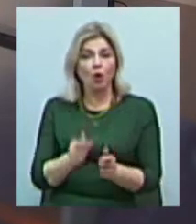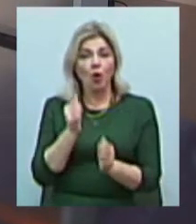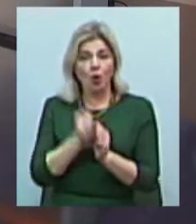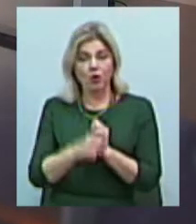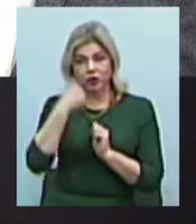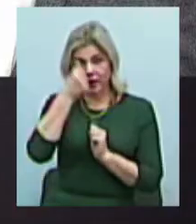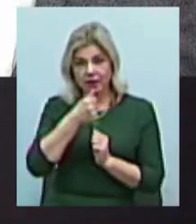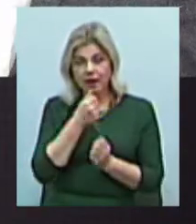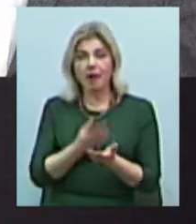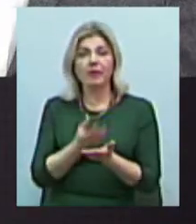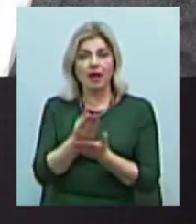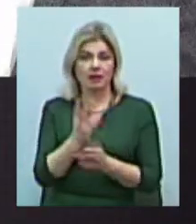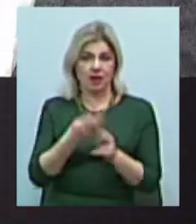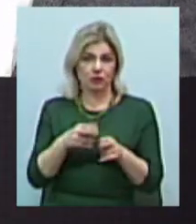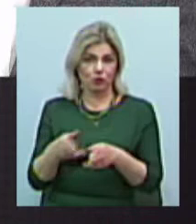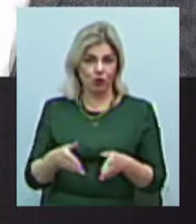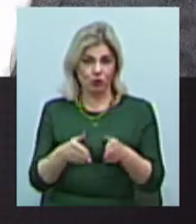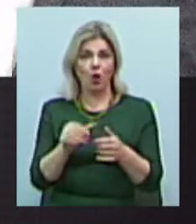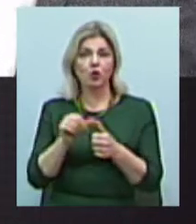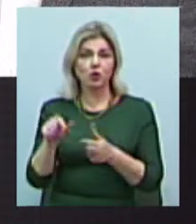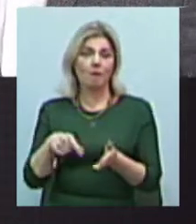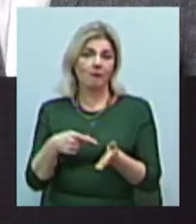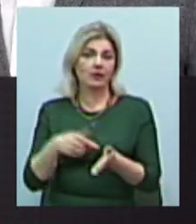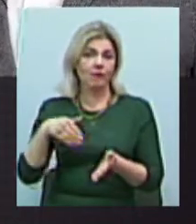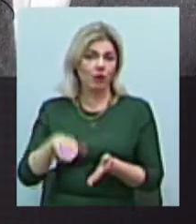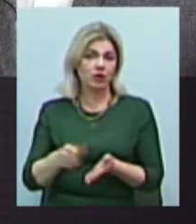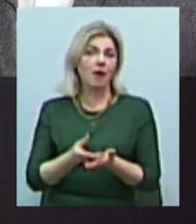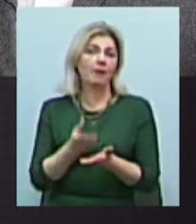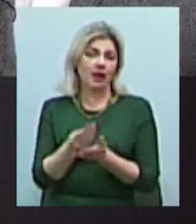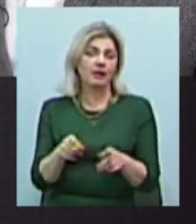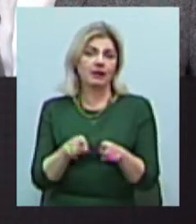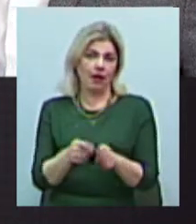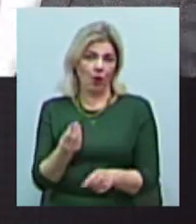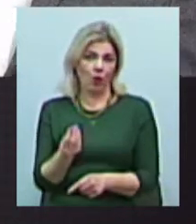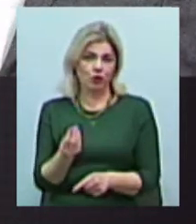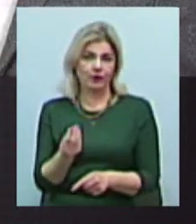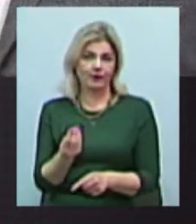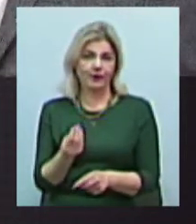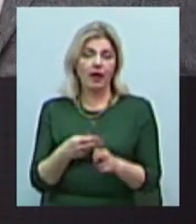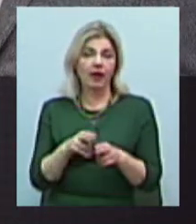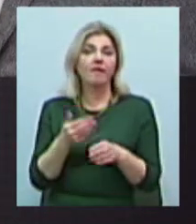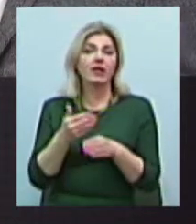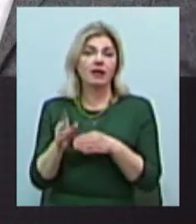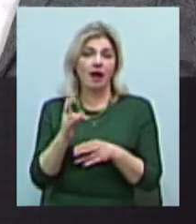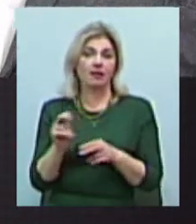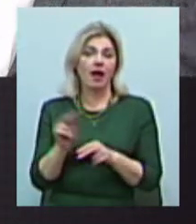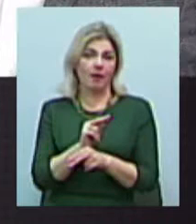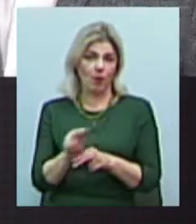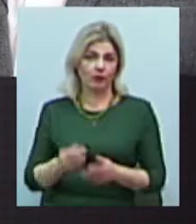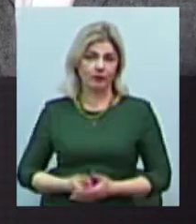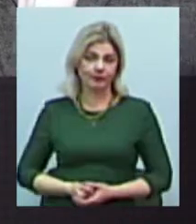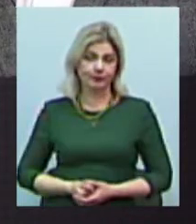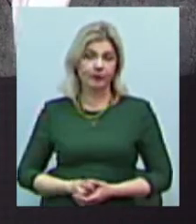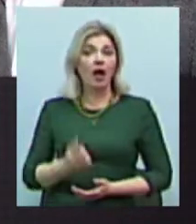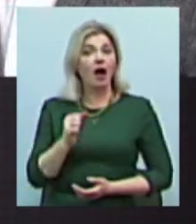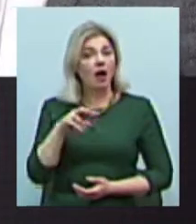рік на цю дорогу, а особливо місто Вознесенське, платити такі кошти, які виділяються на поточний дрібний ремонт.